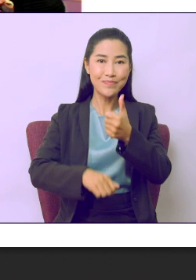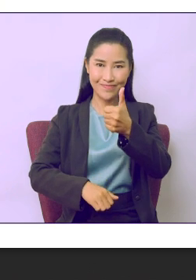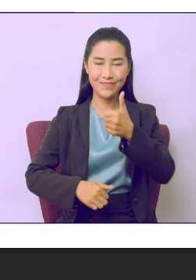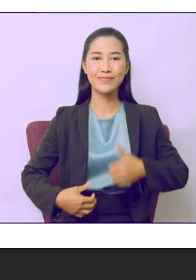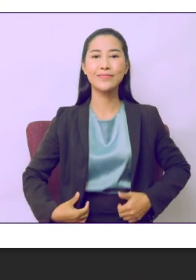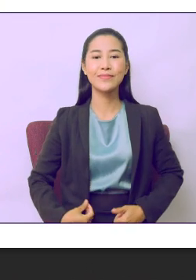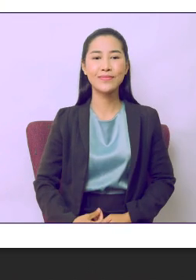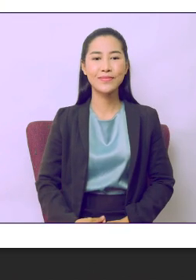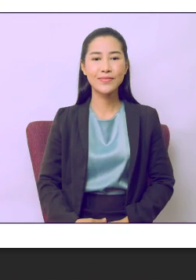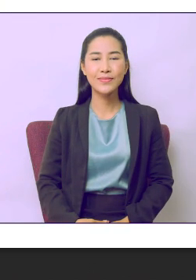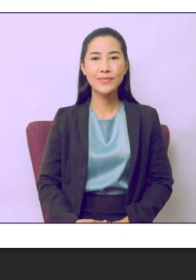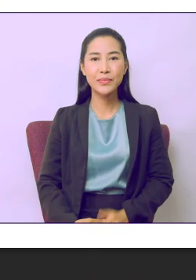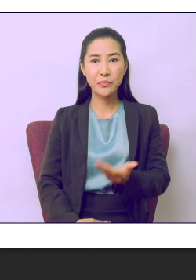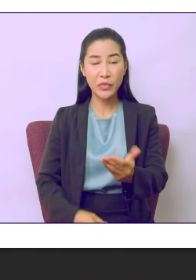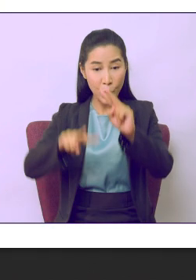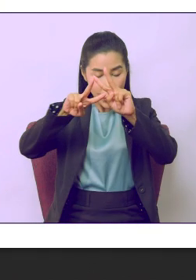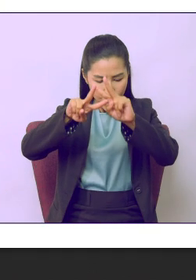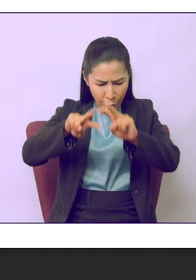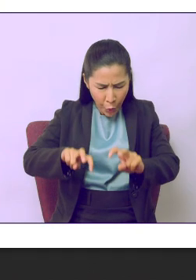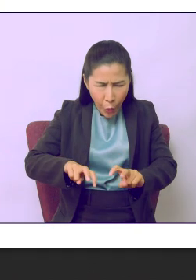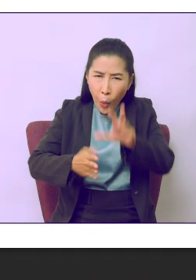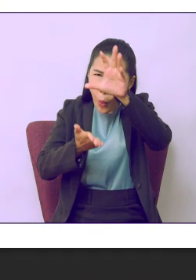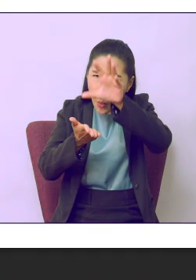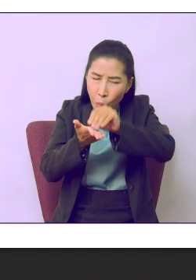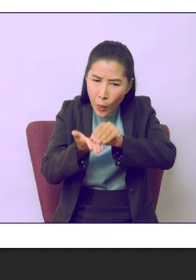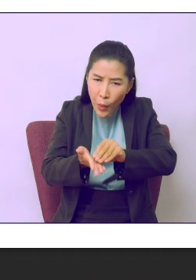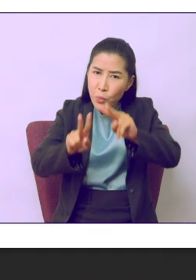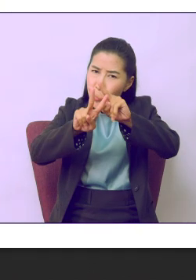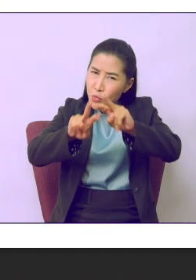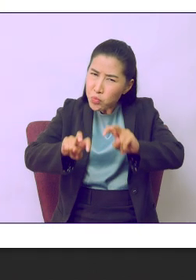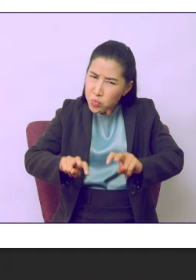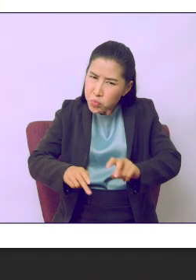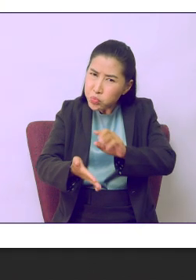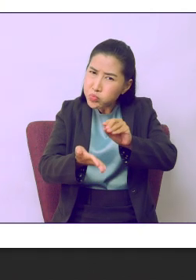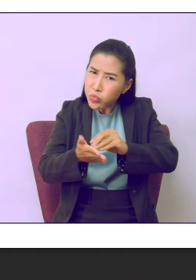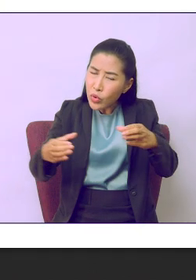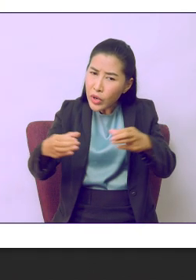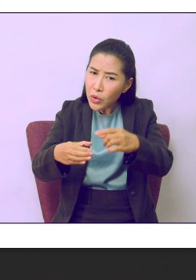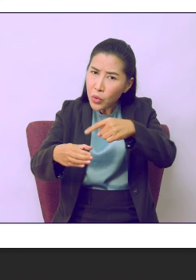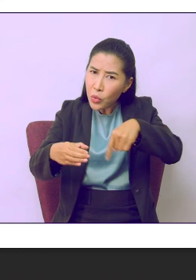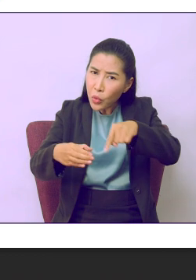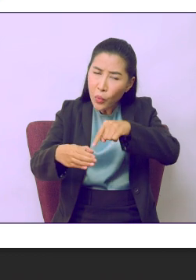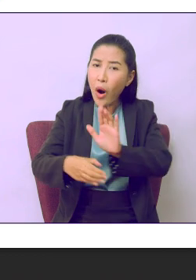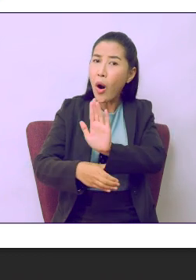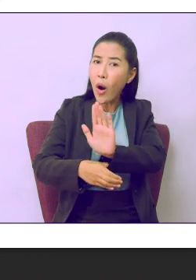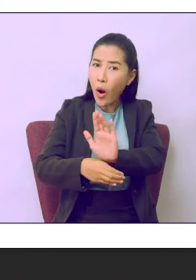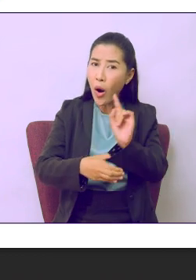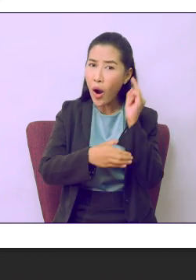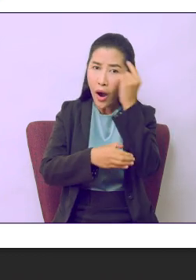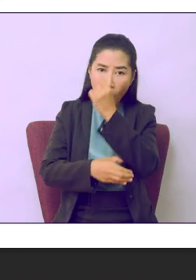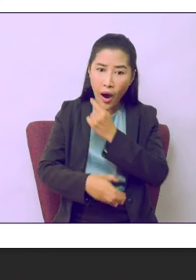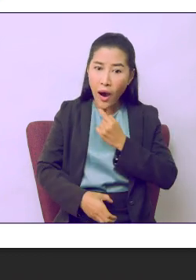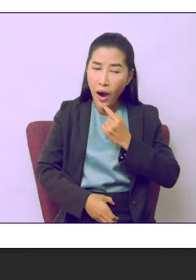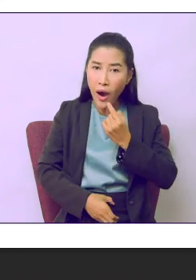ครับก็รีเสิร์ชนะครับก็มีเยอะมากเลยนะครับอันนี้ก็เป็นอ่าในกลุ่มนะครับของ